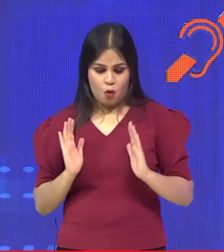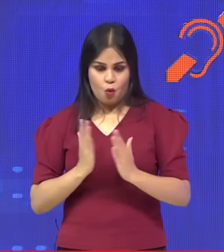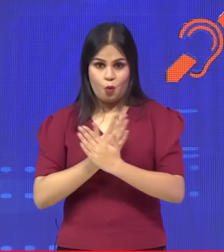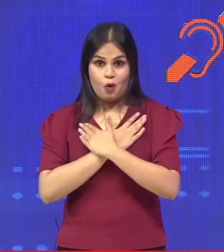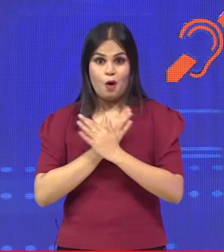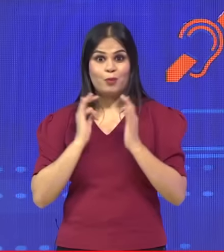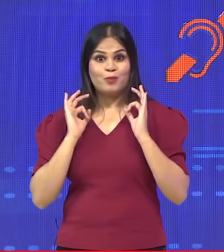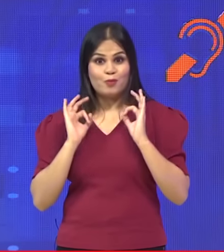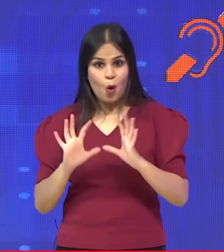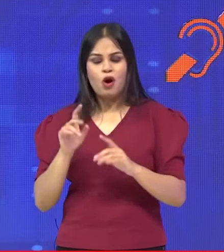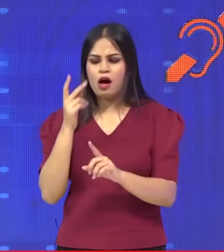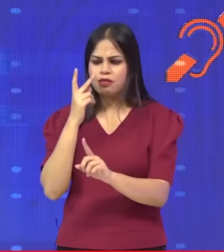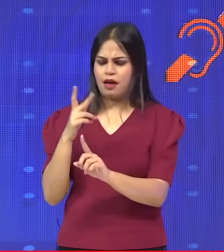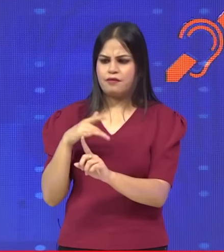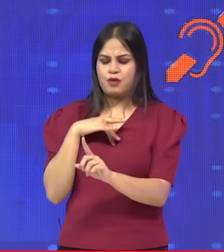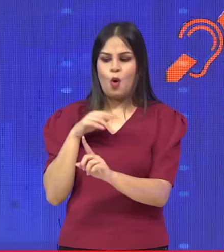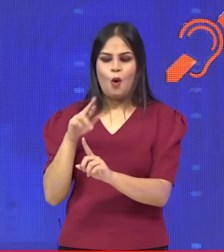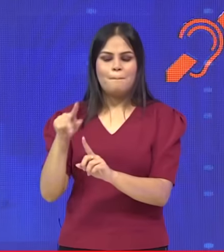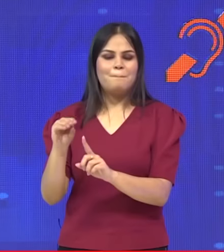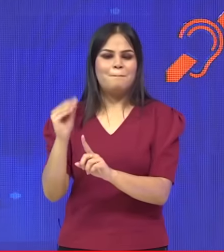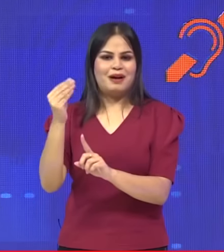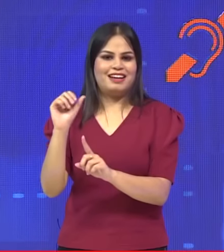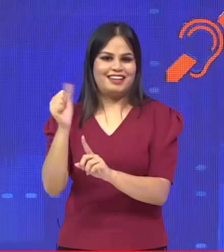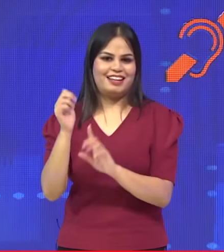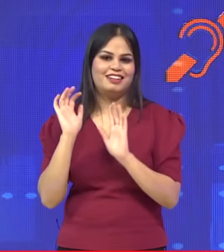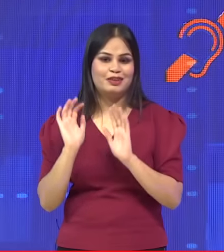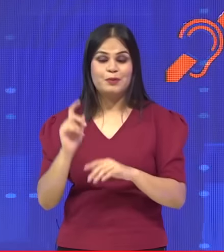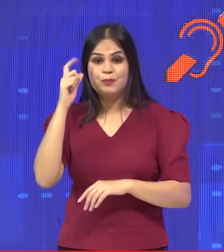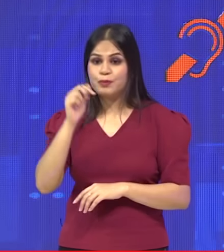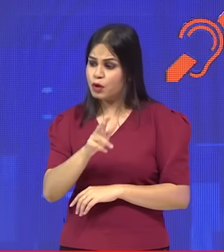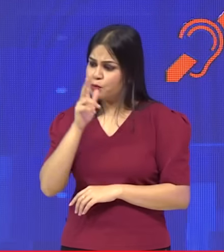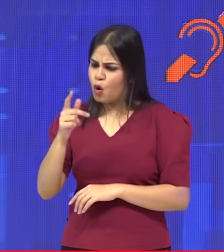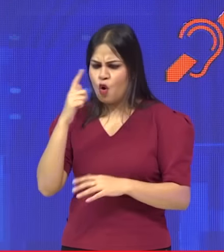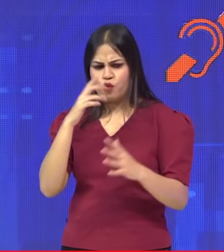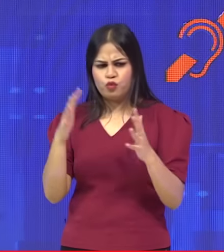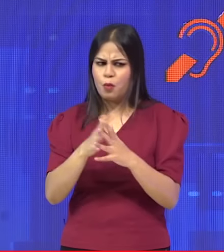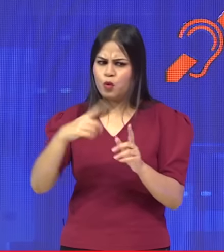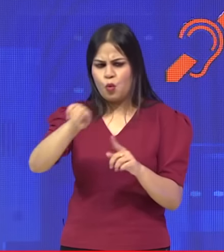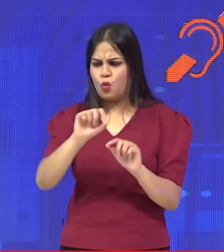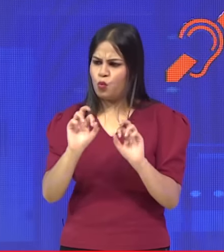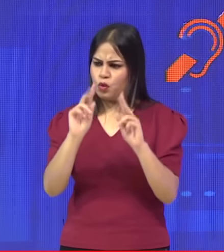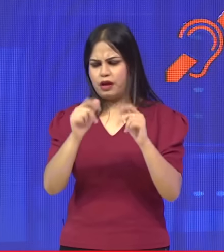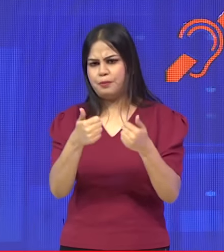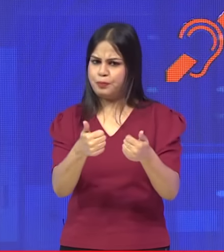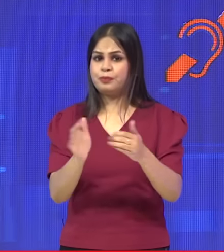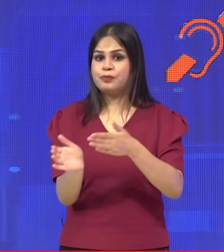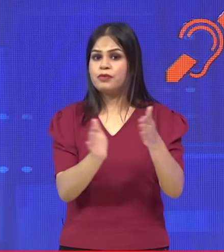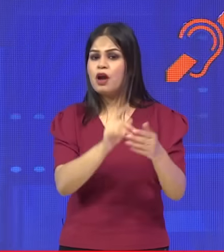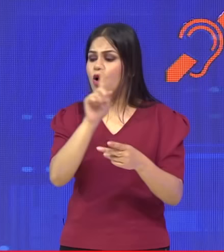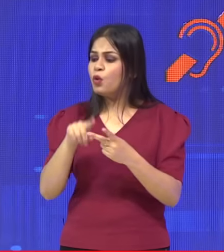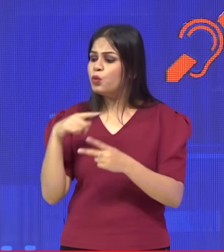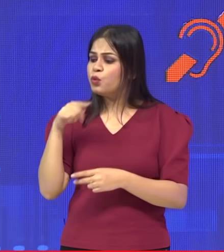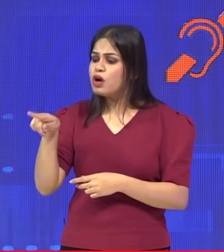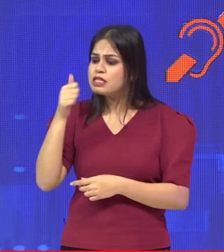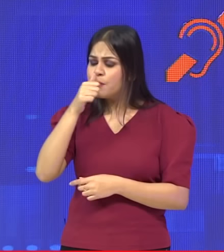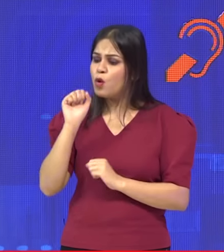मुझे लगता है फिर बैठो सलमान और तुकबा ठीक है लेकिन आपने तो 17 साल की उम्र में